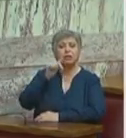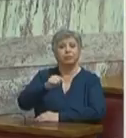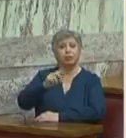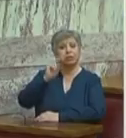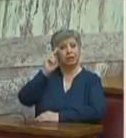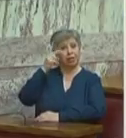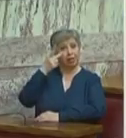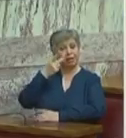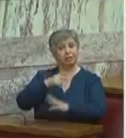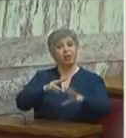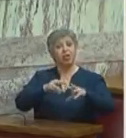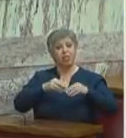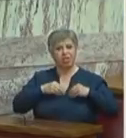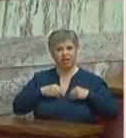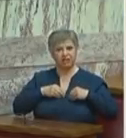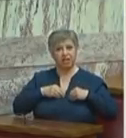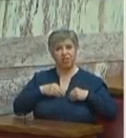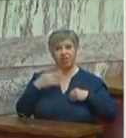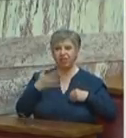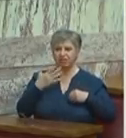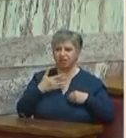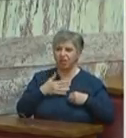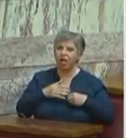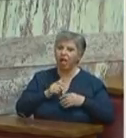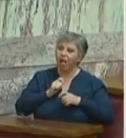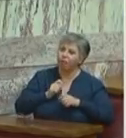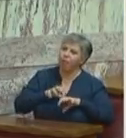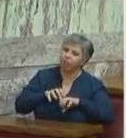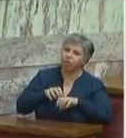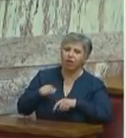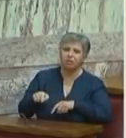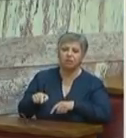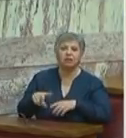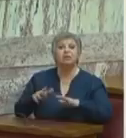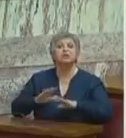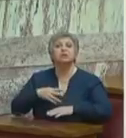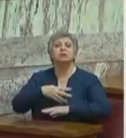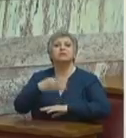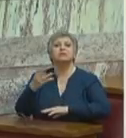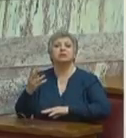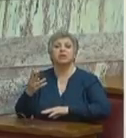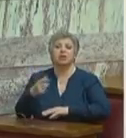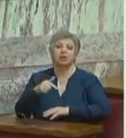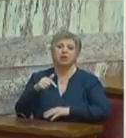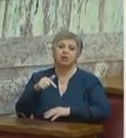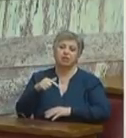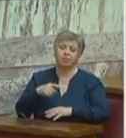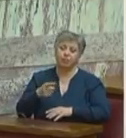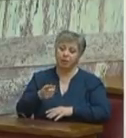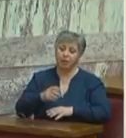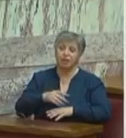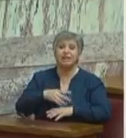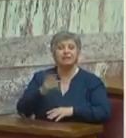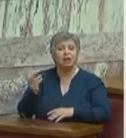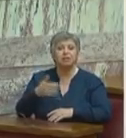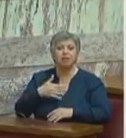ενεργούμενο του ΣΥΡΙΖΑ και των ΑΝΕΛ. Θα είχατε εμπιστοσύνη εσείς? Εγώ έχω εμπιστοσύνη στον θεσμό της